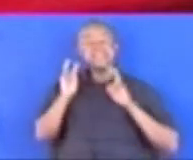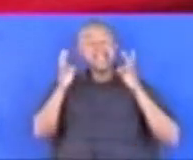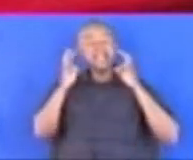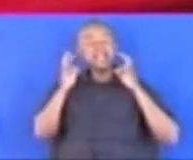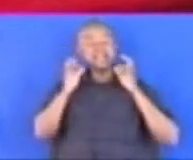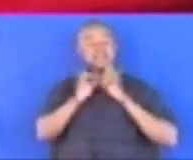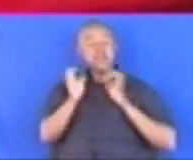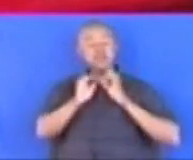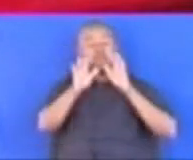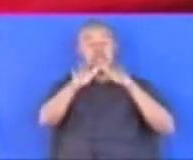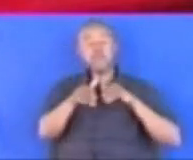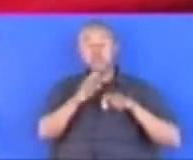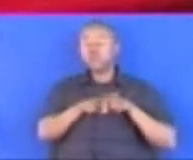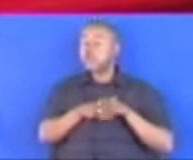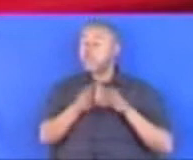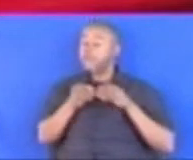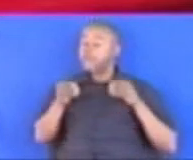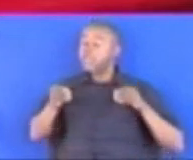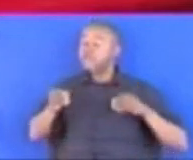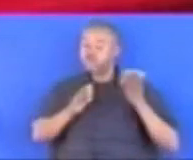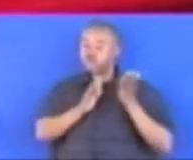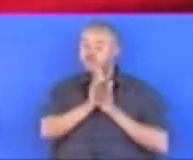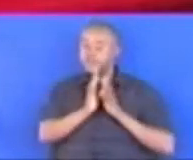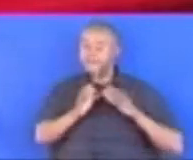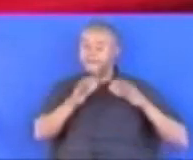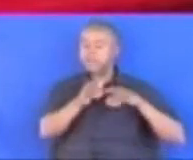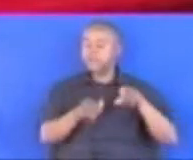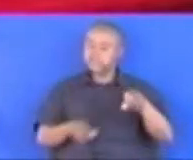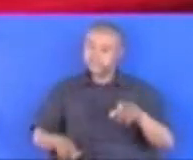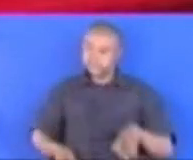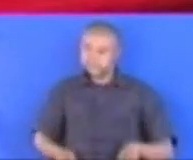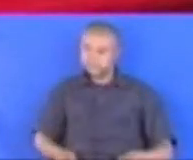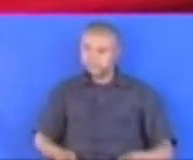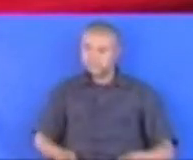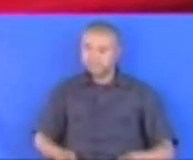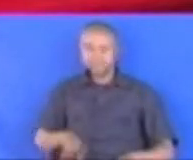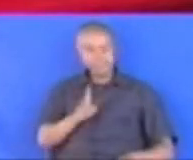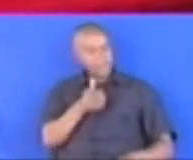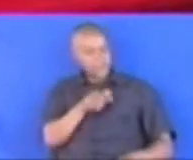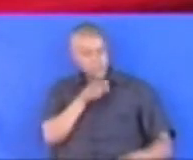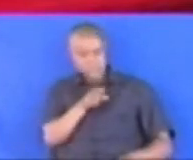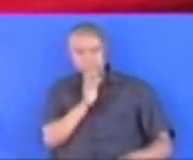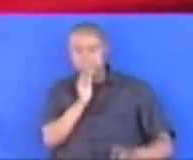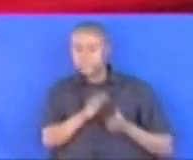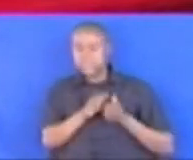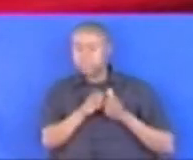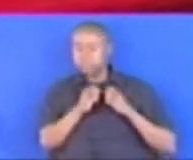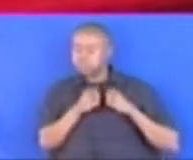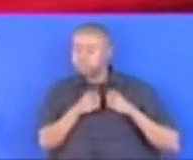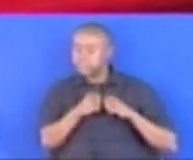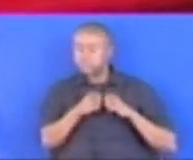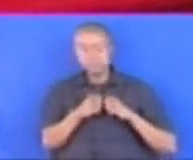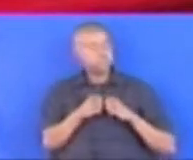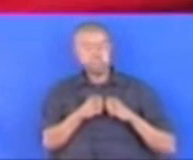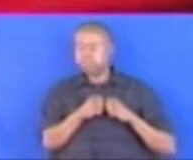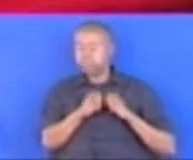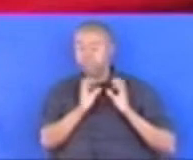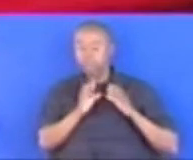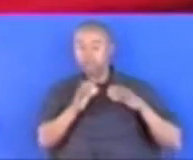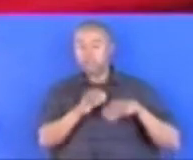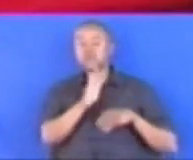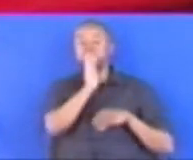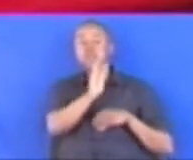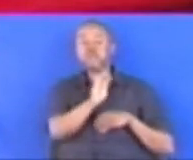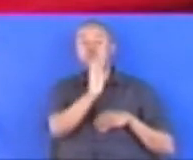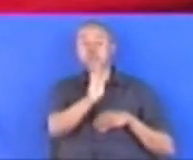bunge kwa muda mrefu kupitia kamati hii. Hata hivyo, bado jambo hili halijatekelezwa na kamati imekuwa ikiambiwa